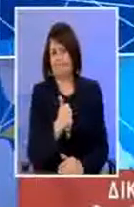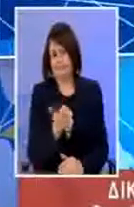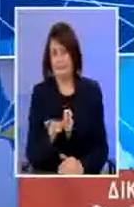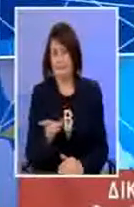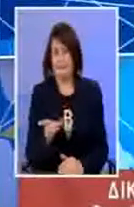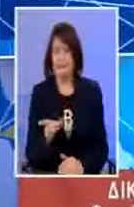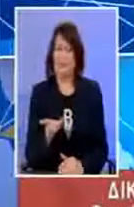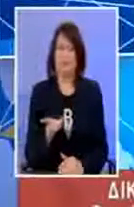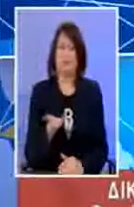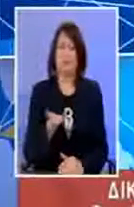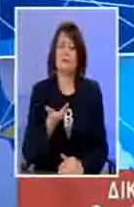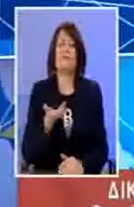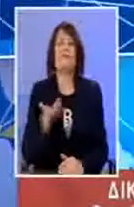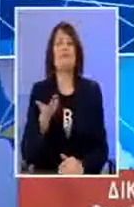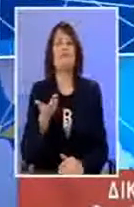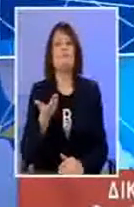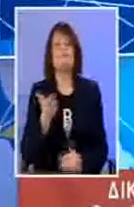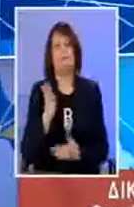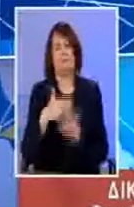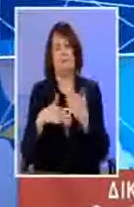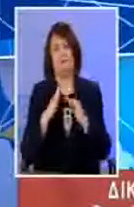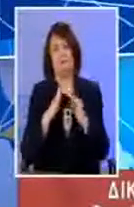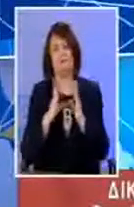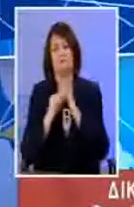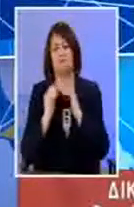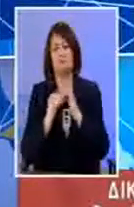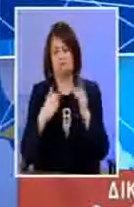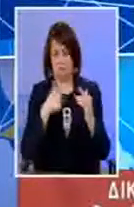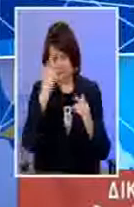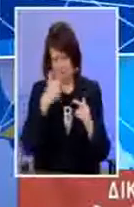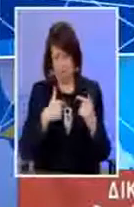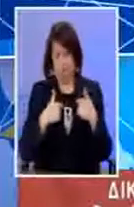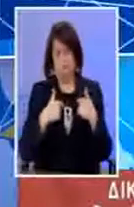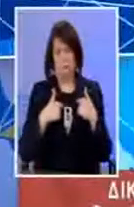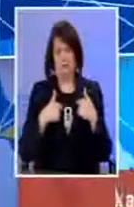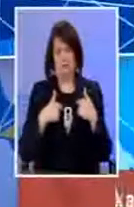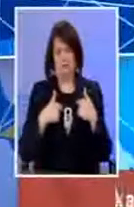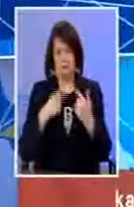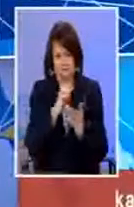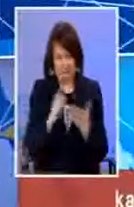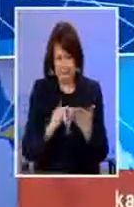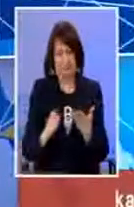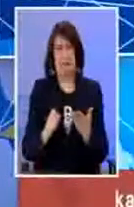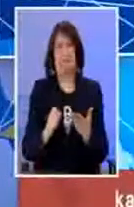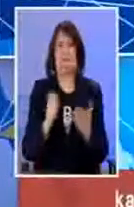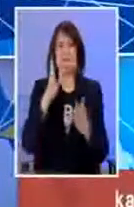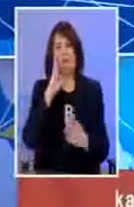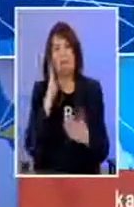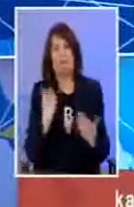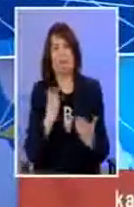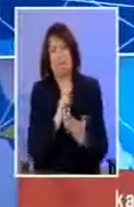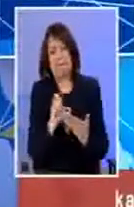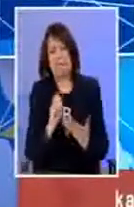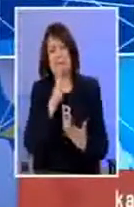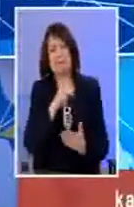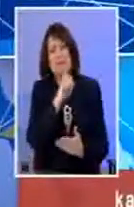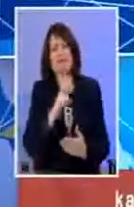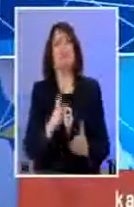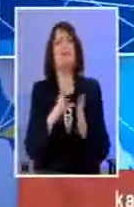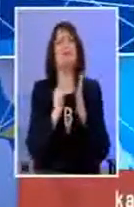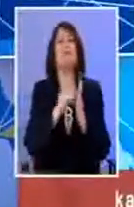όταν υπάρχει μια αναπηρία. Όπως εγώ να κινηθώ, να γράψω, να κάνω την καθημερινότητά μου, όπως οι τυφλοί